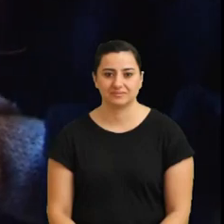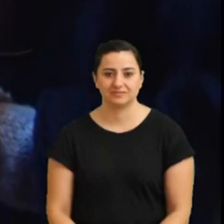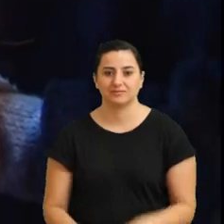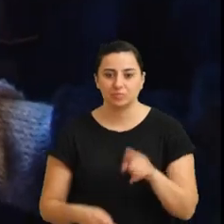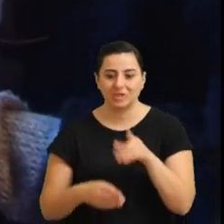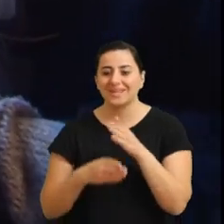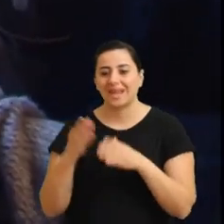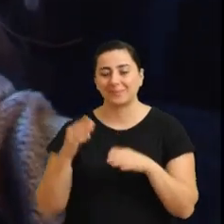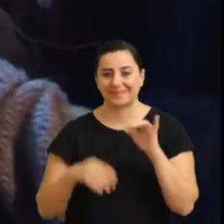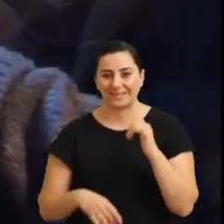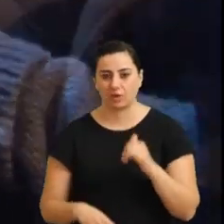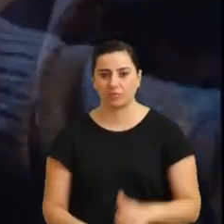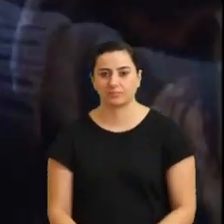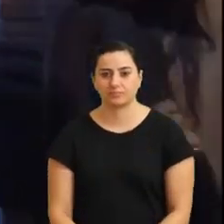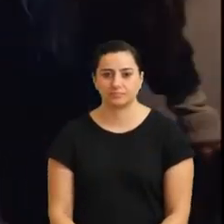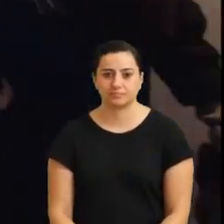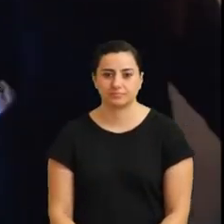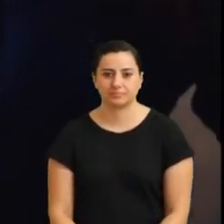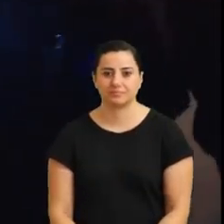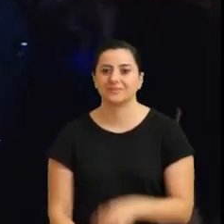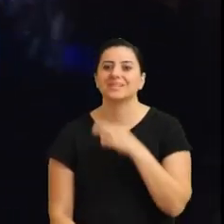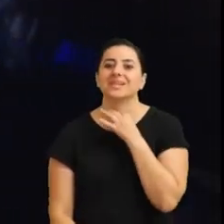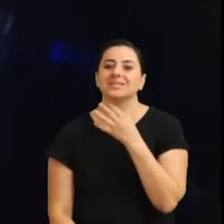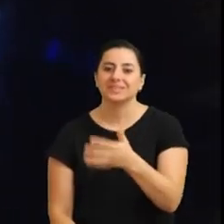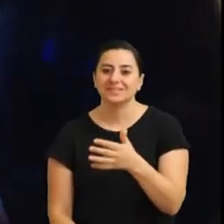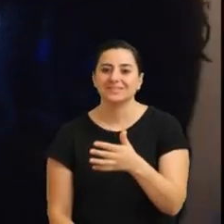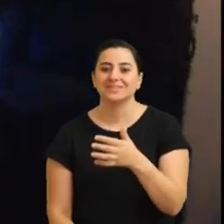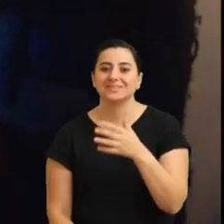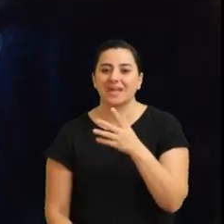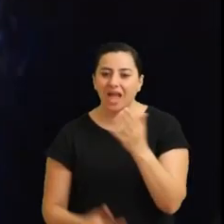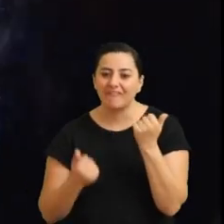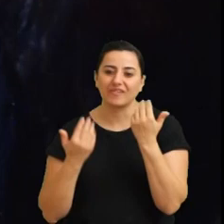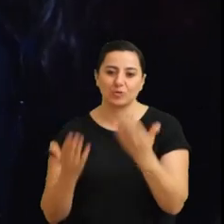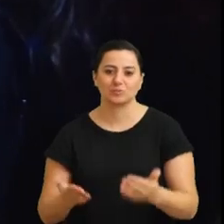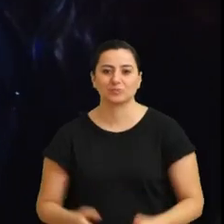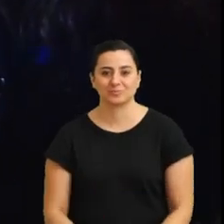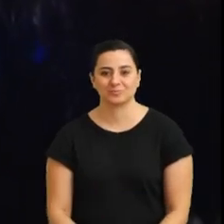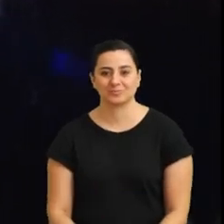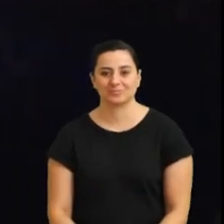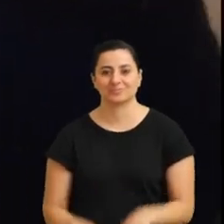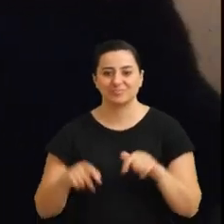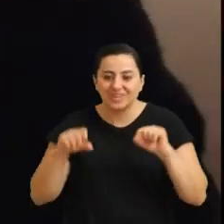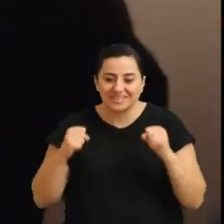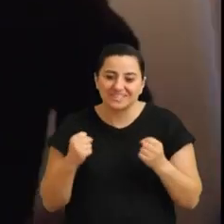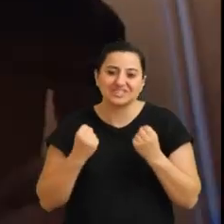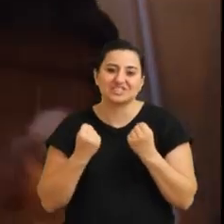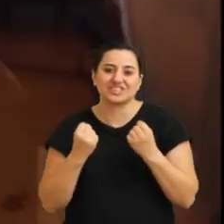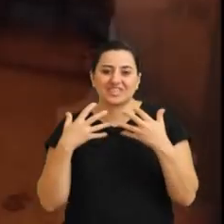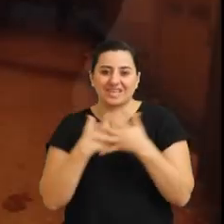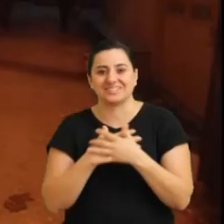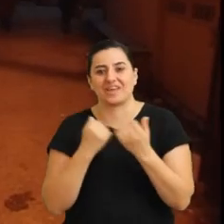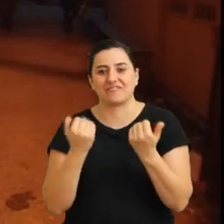Efendim, bu yarım kilo teyzeciğim. Tamam. Çok sağ olun. Tamam. Şifa olur inşallah bu soğuk inşallah kış gecesinde. Ya. Hadi